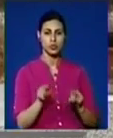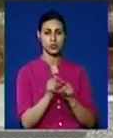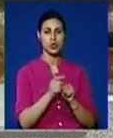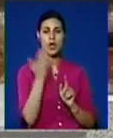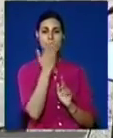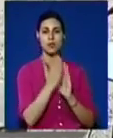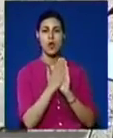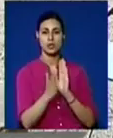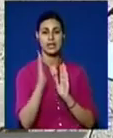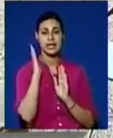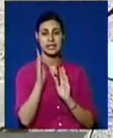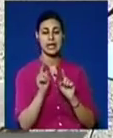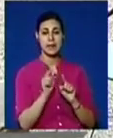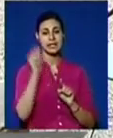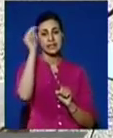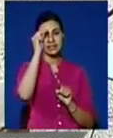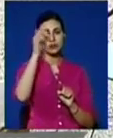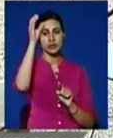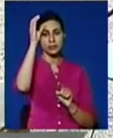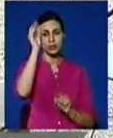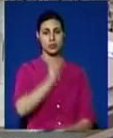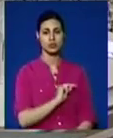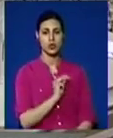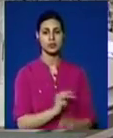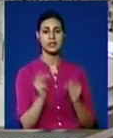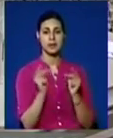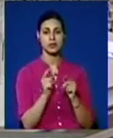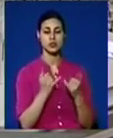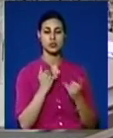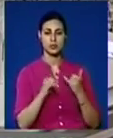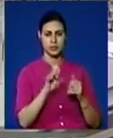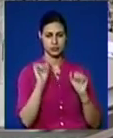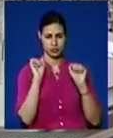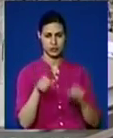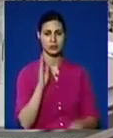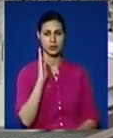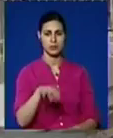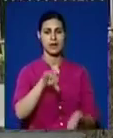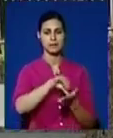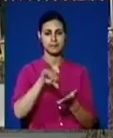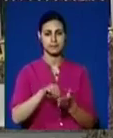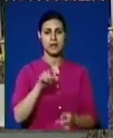ბიბლიოთეკა განთავსდება სასწავლო და სამეცნიერო მუშაობის პარალელურად სტუმრებს შესაძლებლობა ექნებათ